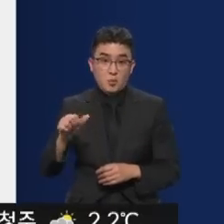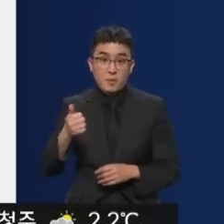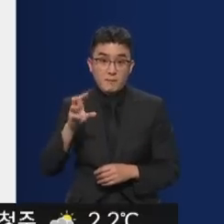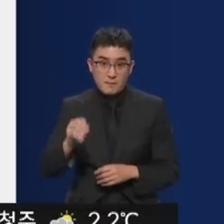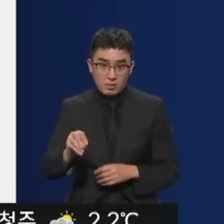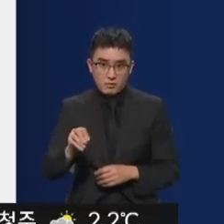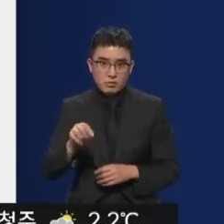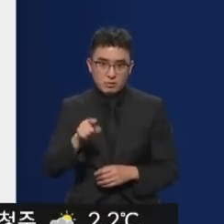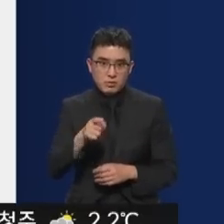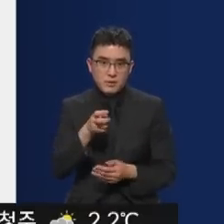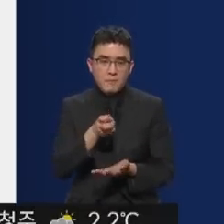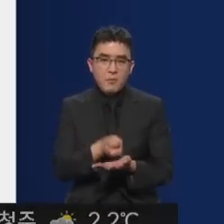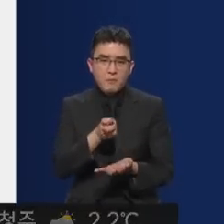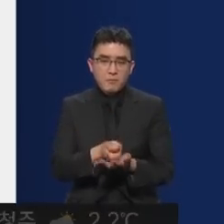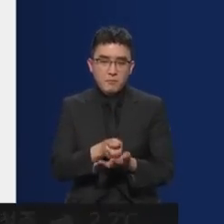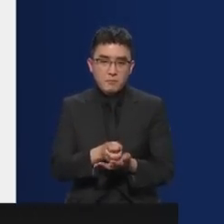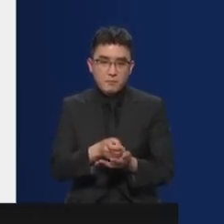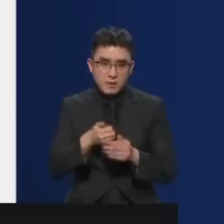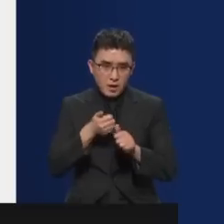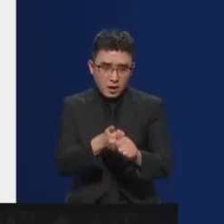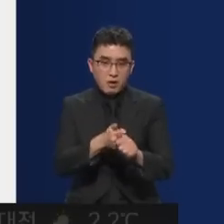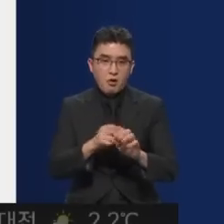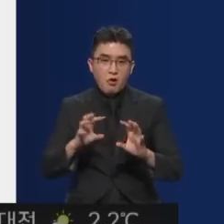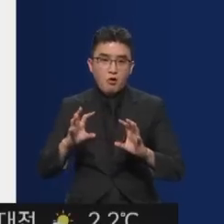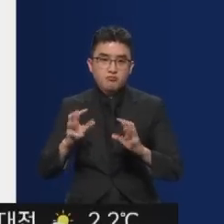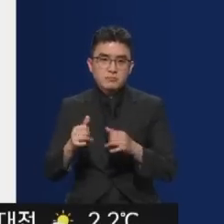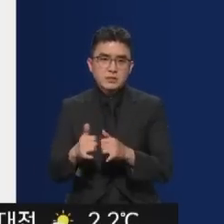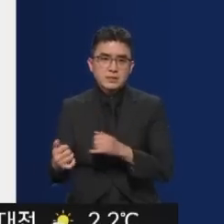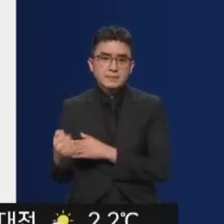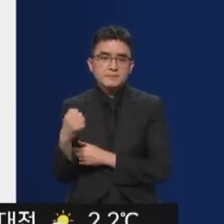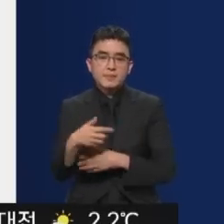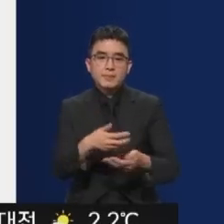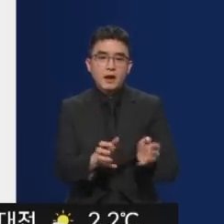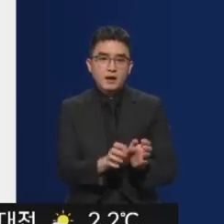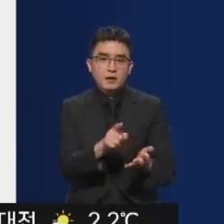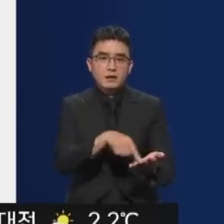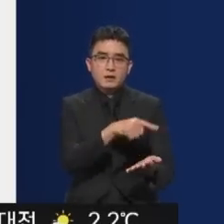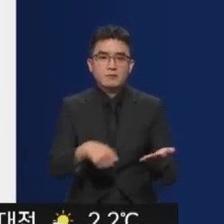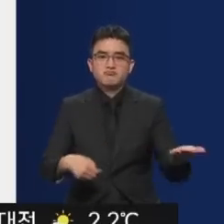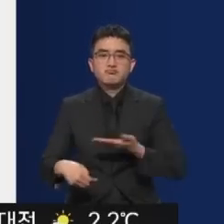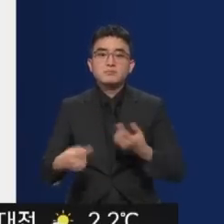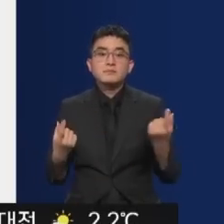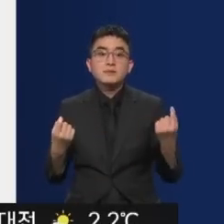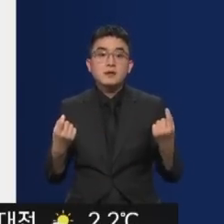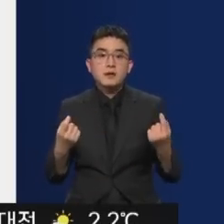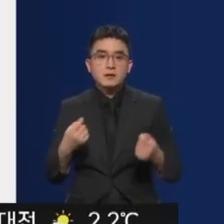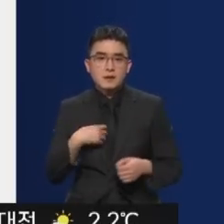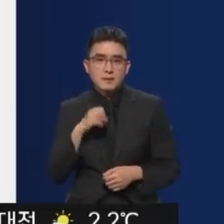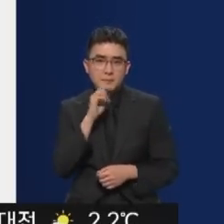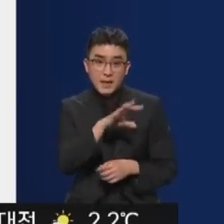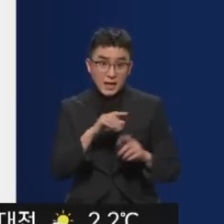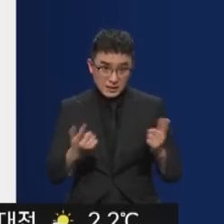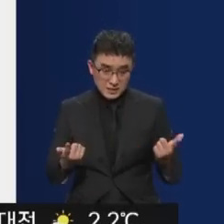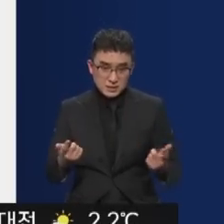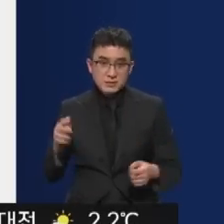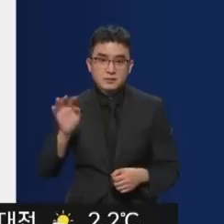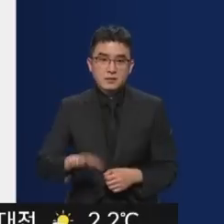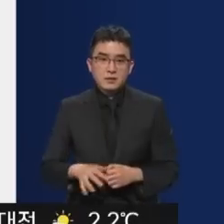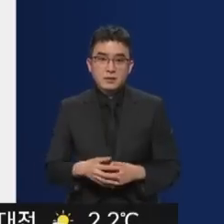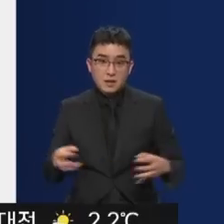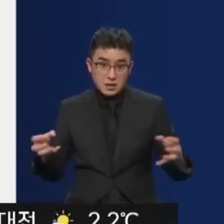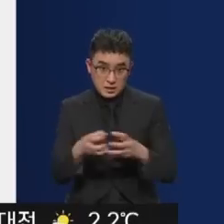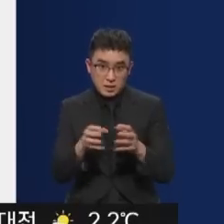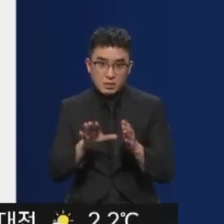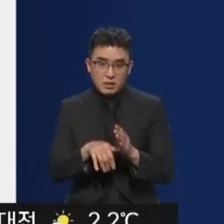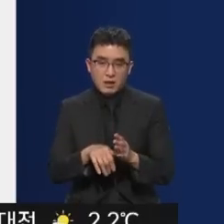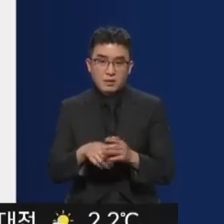변제해야 한다고 공문을 보낸 것이다. 아무도 내놓고 말하지 못했지만 통합 당시부터 당 운영비로 지출했던